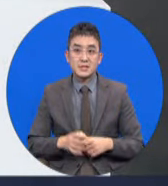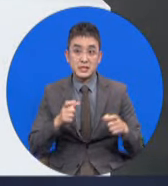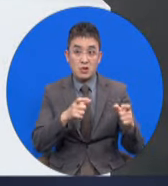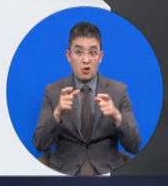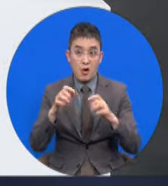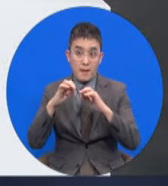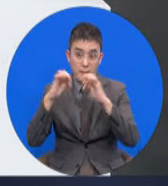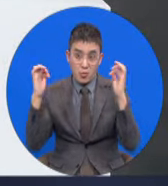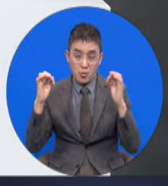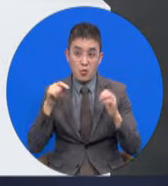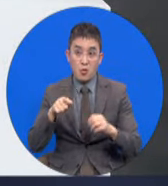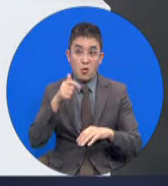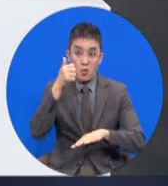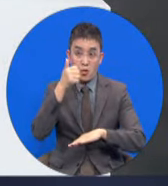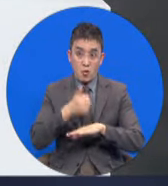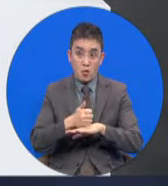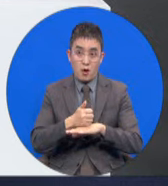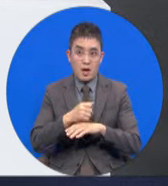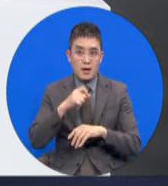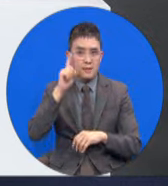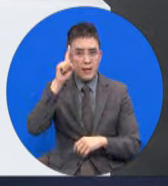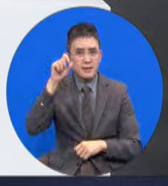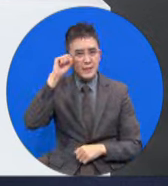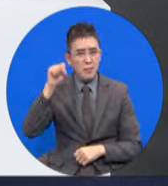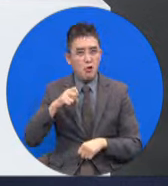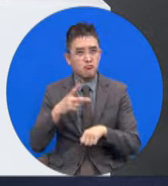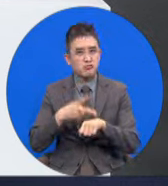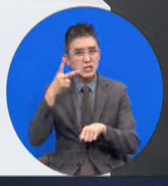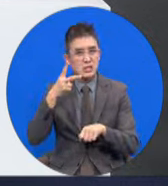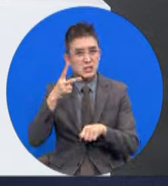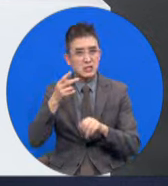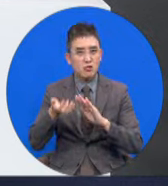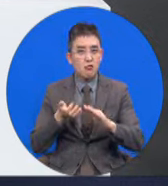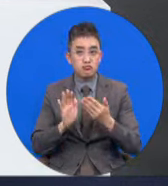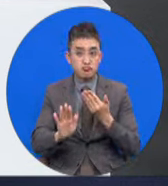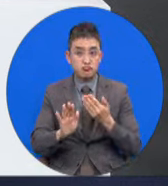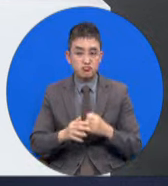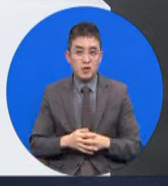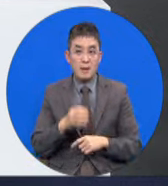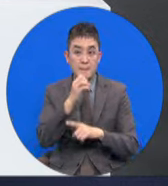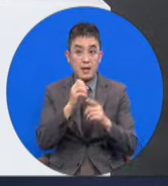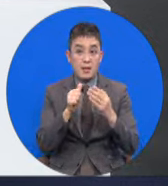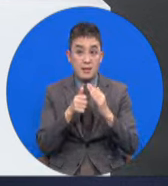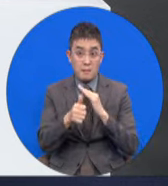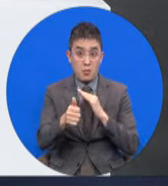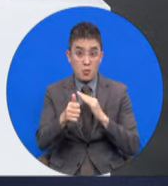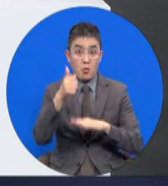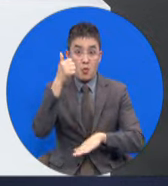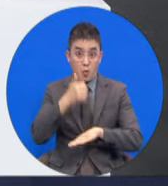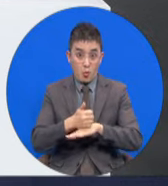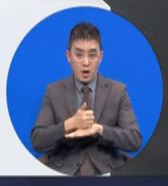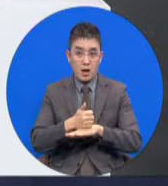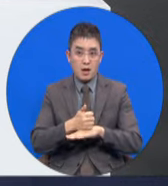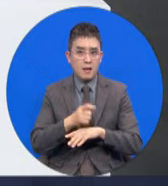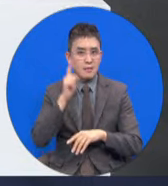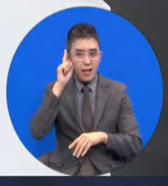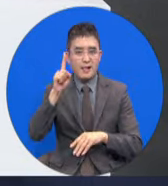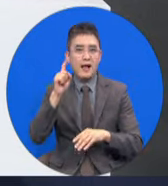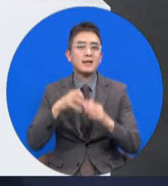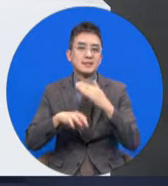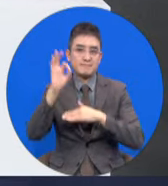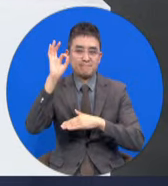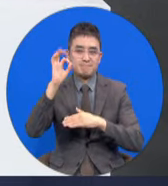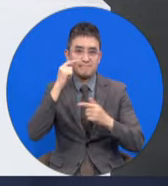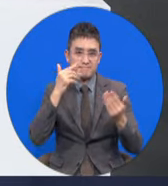지역구 개표 결과, 최종 결과가 내일 새벽 2시 전후가 될 것이다라는 예측도 있고요. 비례대표 결과는 내일 아침에 뚜렷하게 된다라는